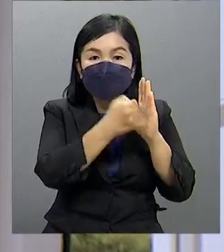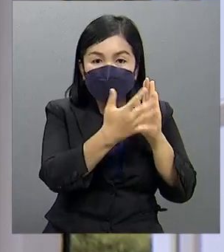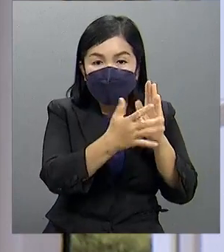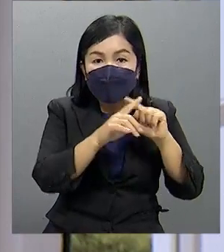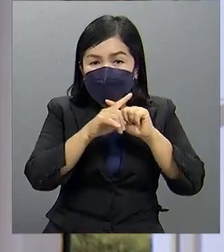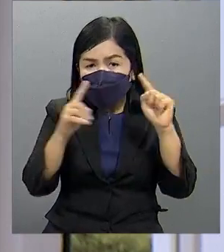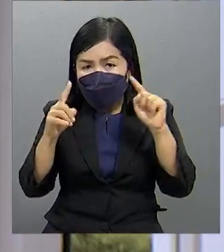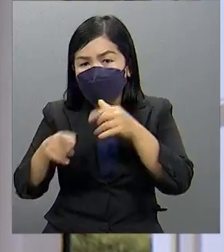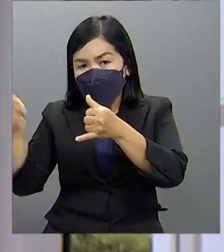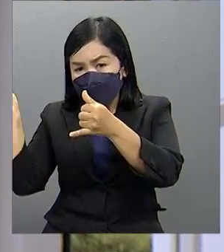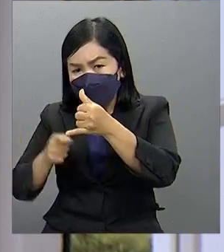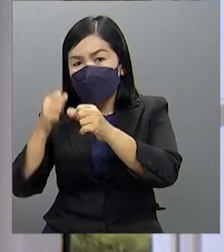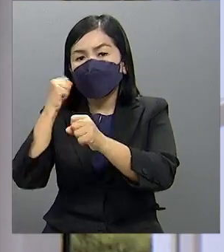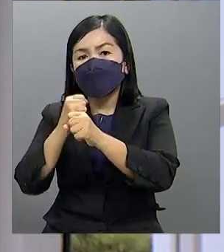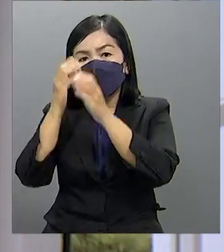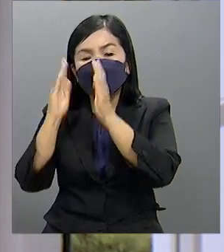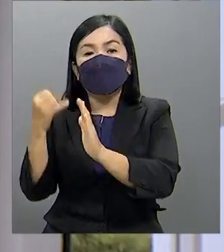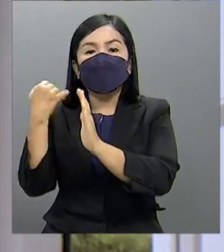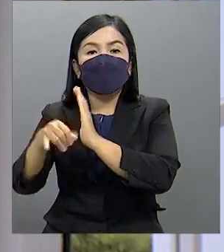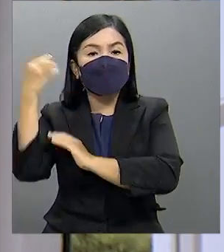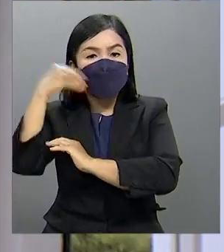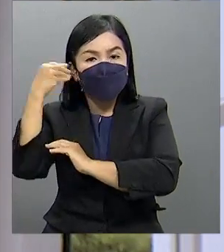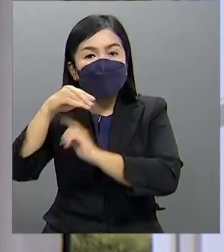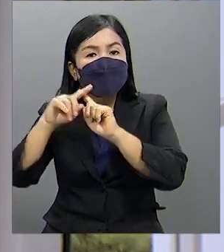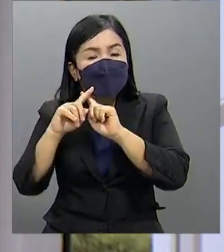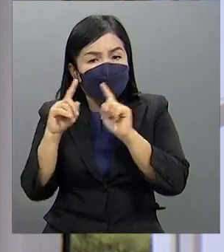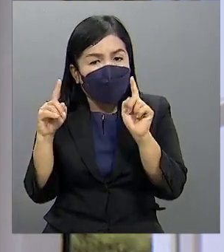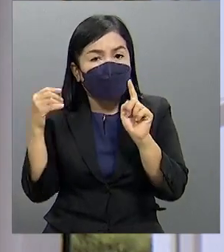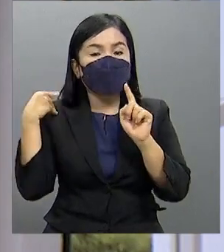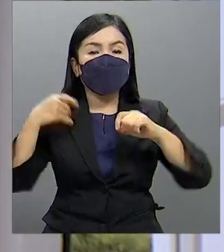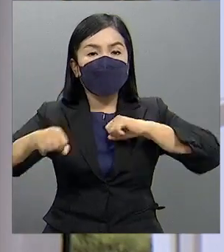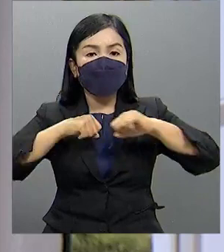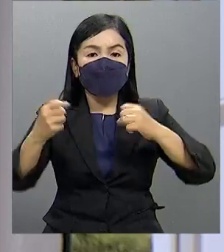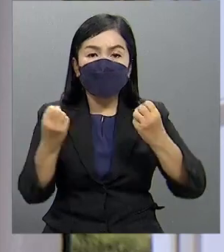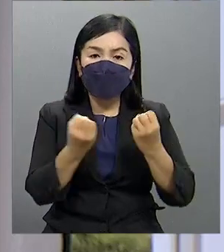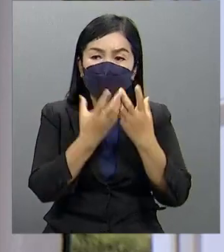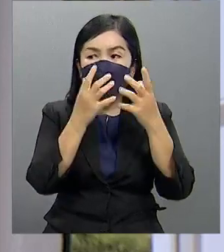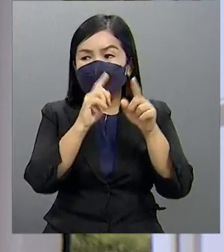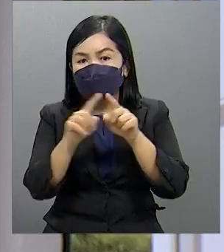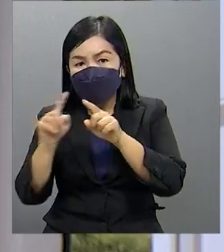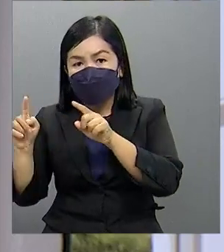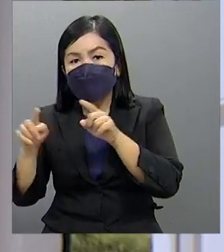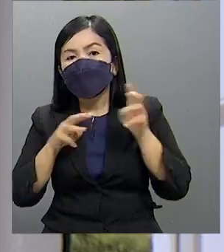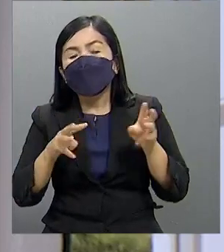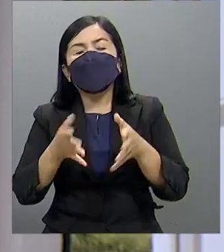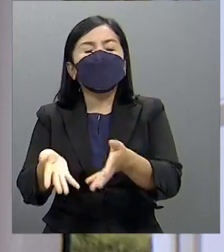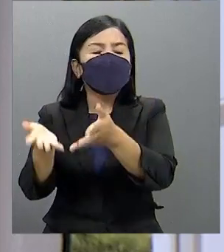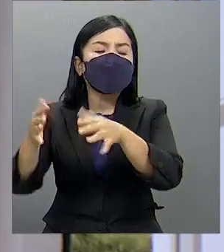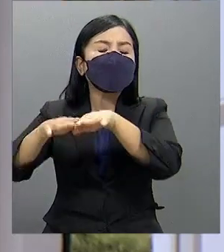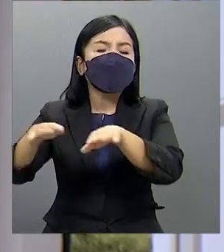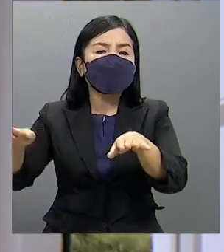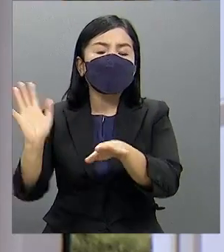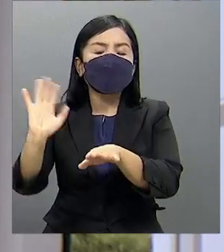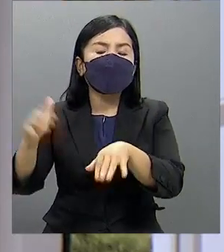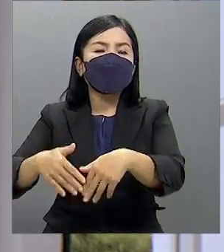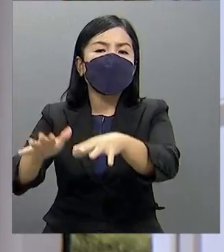แต่สำหรับบางคนนะครับเมื่อมีอาชญากรรมหรือเหตุที่เกิดขึ้นโดยเยาวชนและเด็กนั้นเนี่ยอาจจะยอมความแล้วก็ไม่ถือโทษโกรธเคืองอะไรเพราะคิดว่